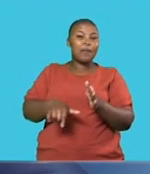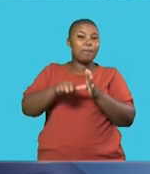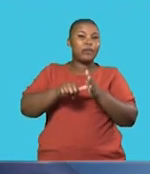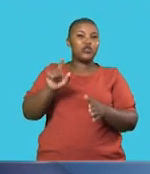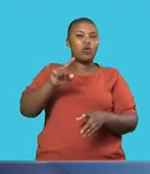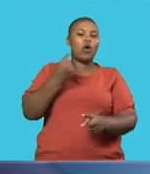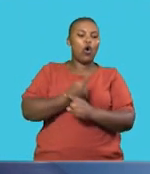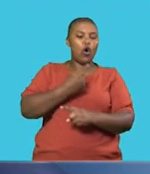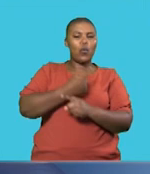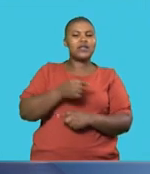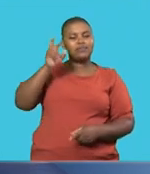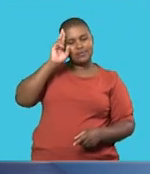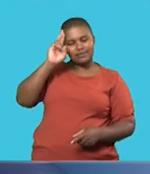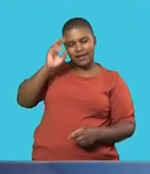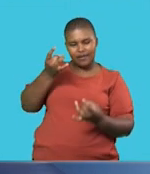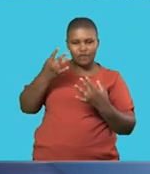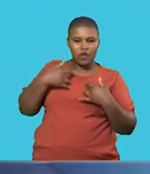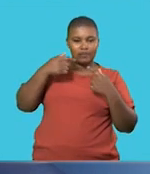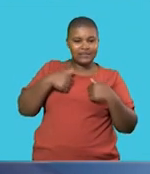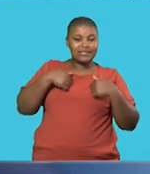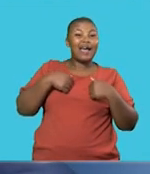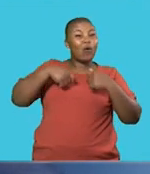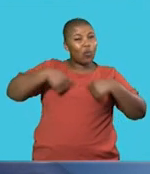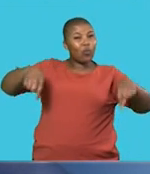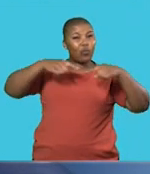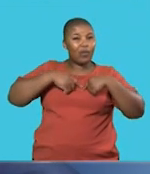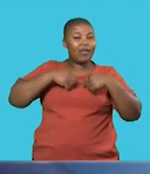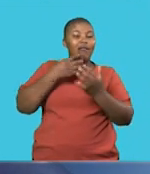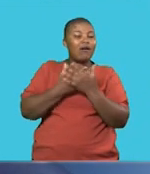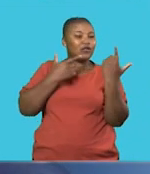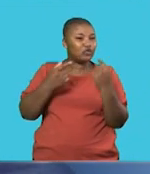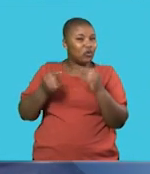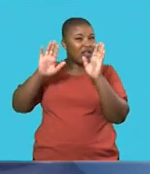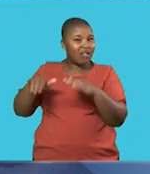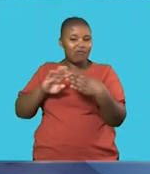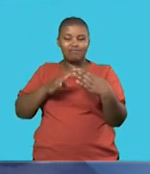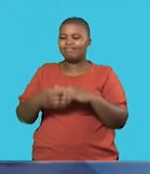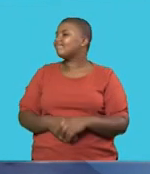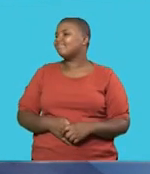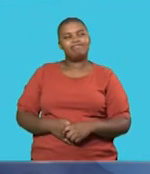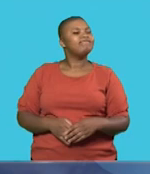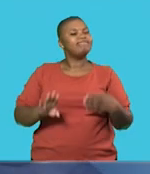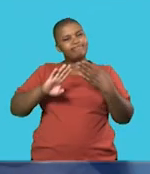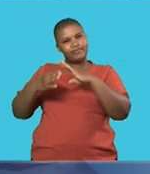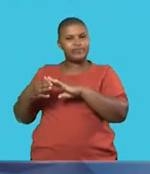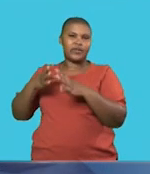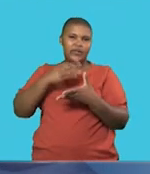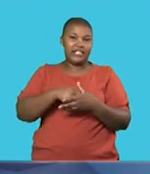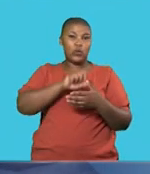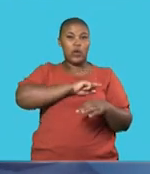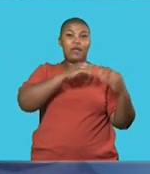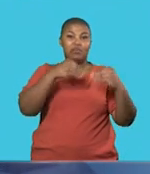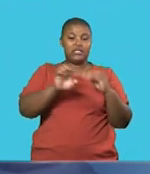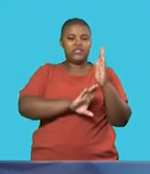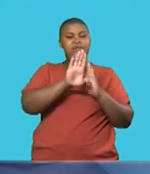were always reminded us ukuthi we are nothing without a community, because ngempela i-business continues ngenxa